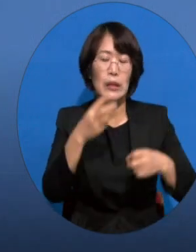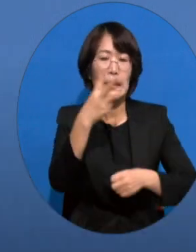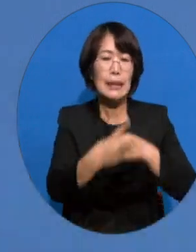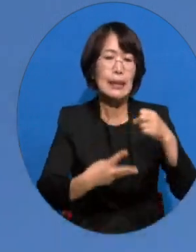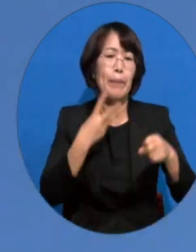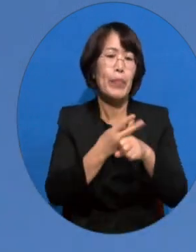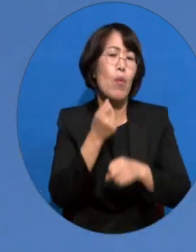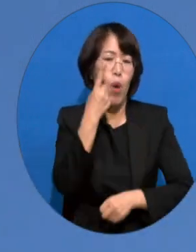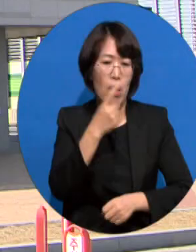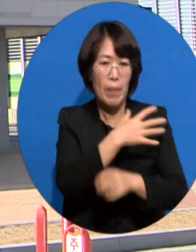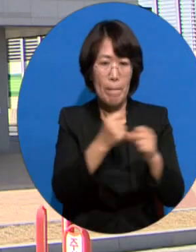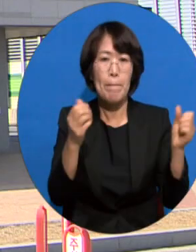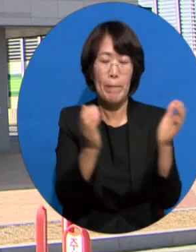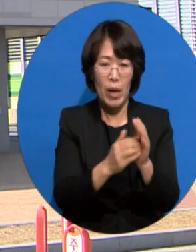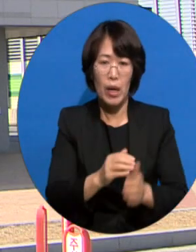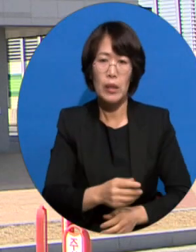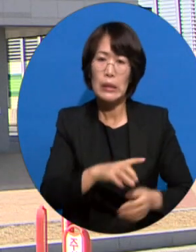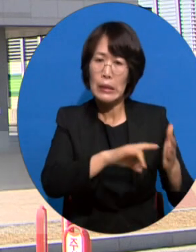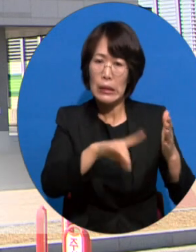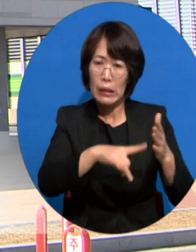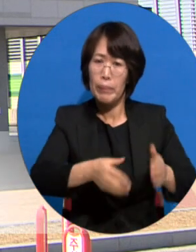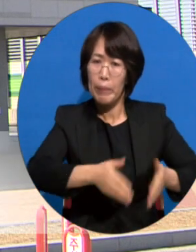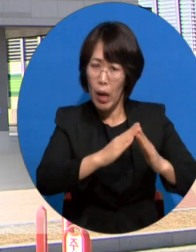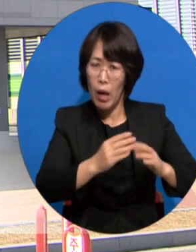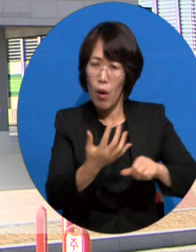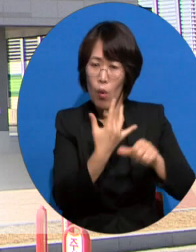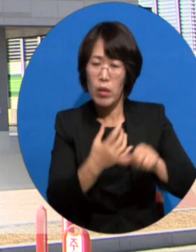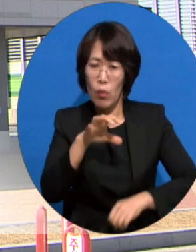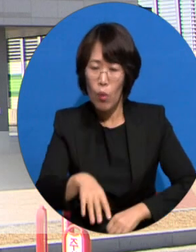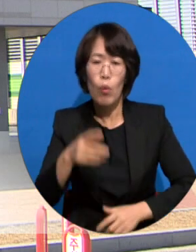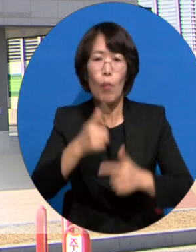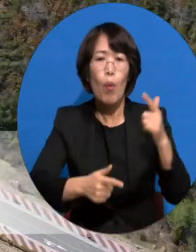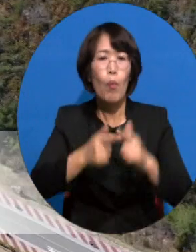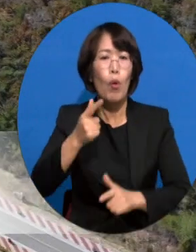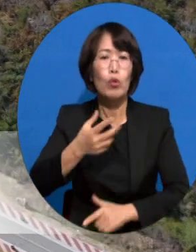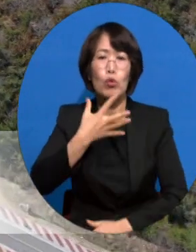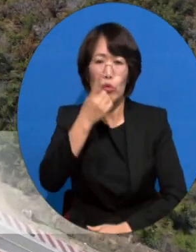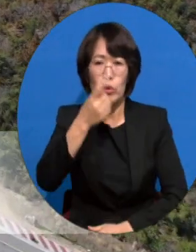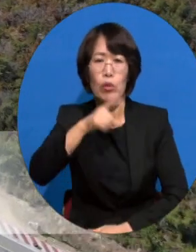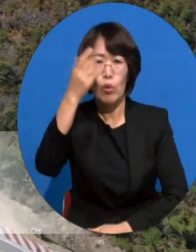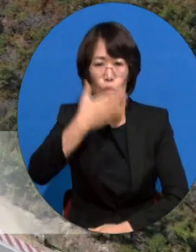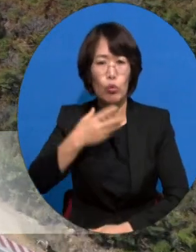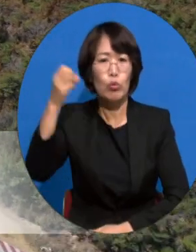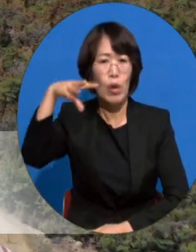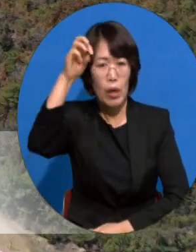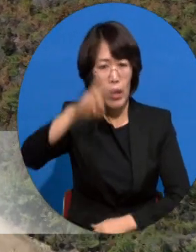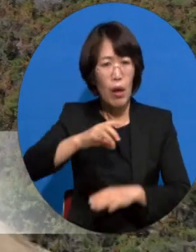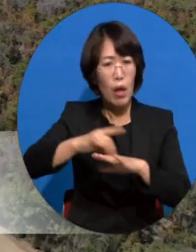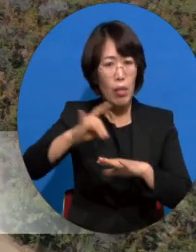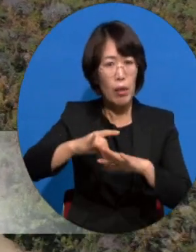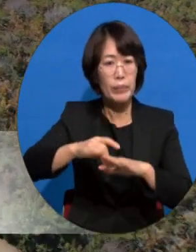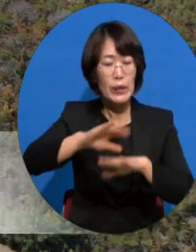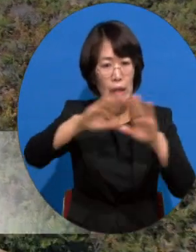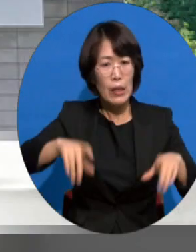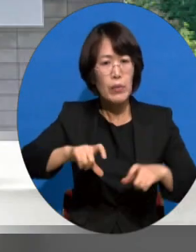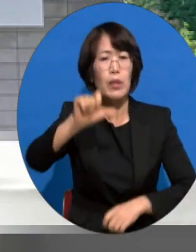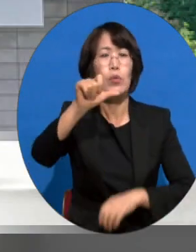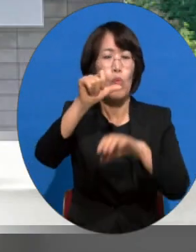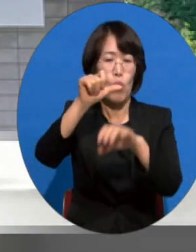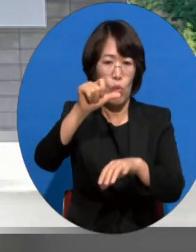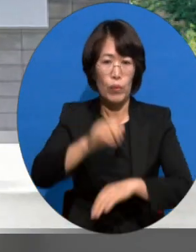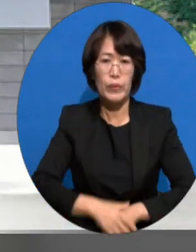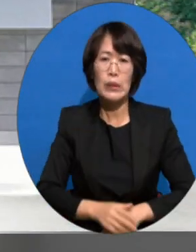계약했습니다. 37개월을. 세금으로 건립된 화장장은 목포와 순천, 여수와 광양, 해남 등 전남의 다섯